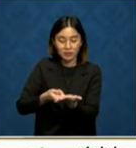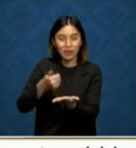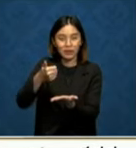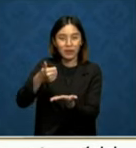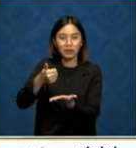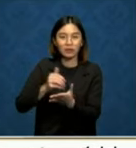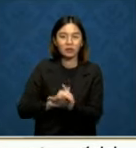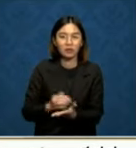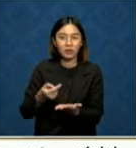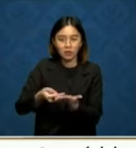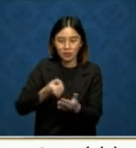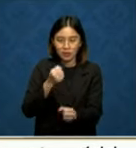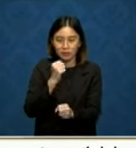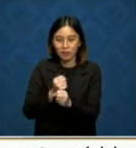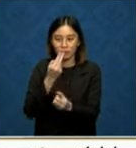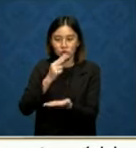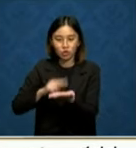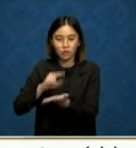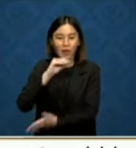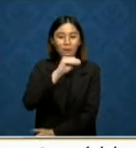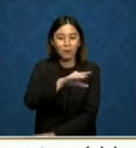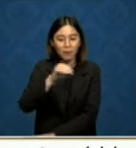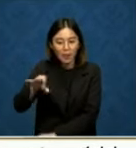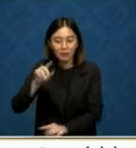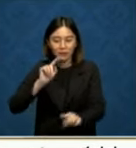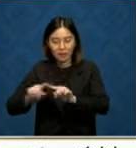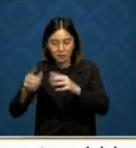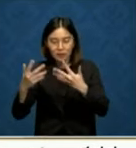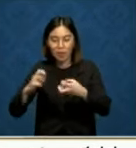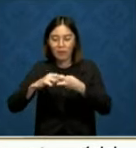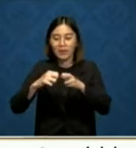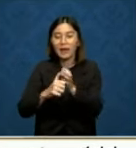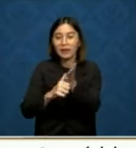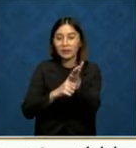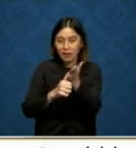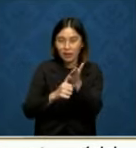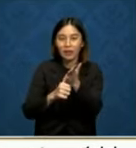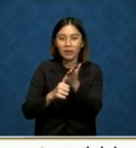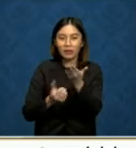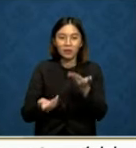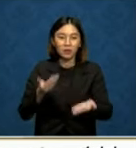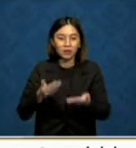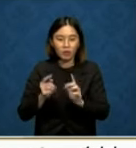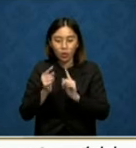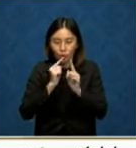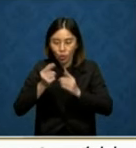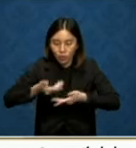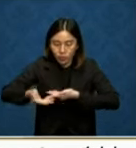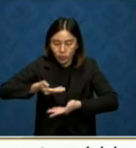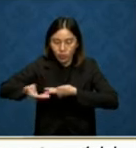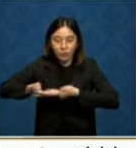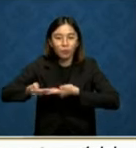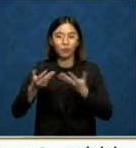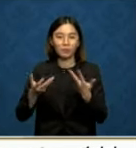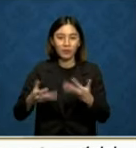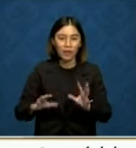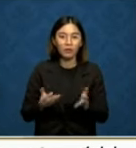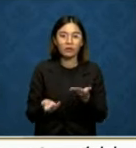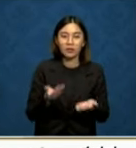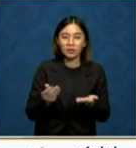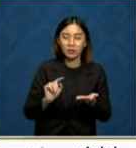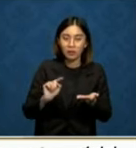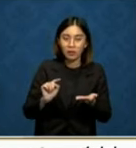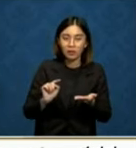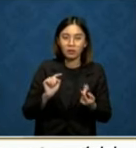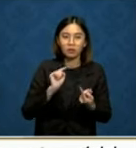าทำหนังสือถึงผู้กอบการะเขาก็แก้ไขปัญหาให้หรอไลเกลี่ย หรอว่า